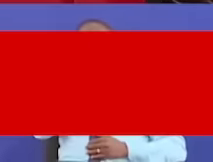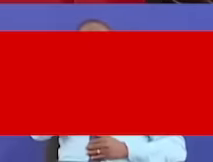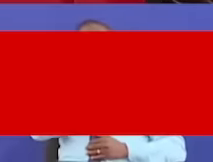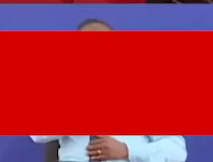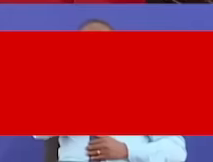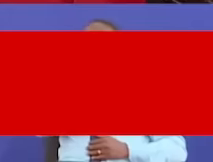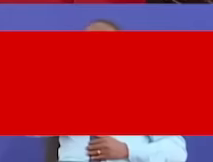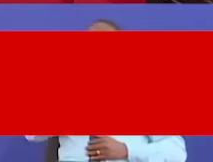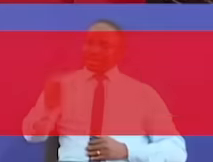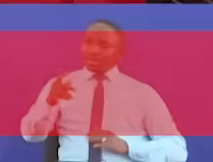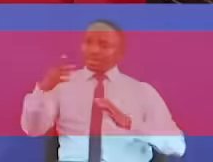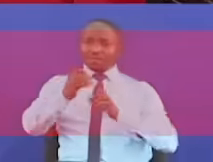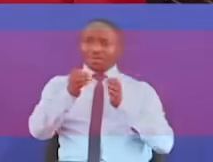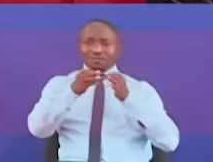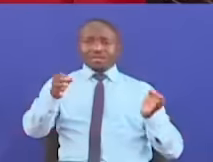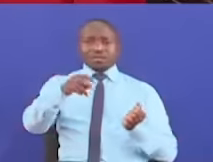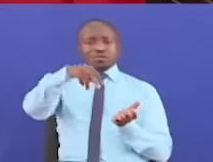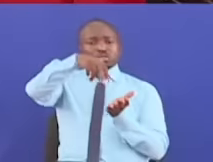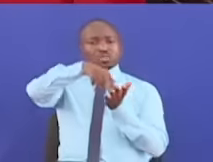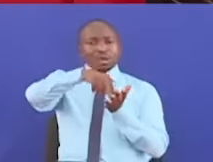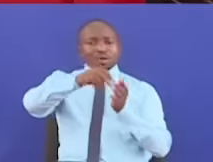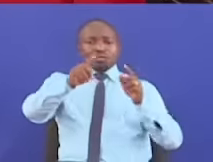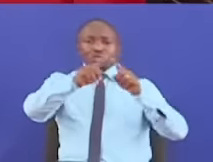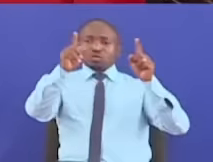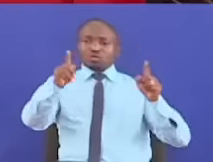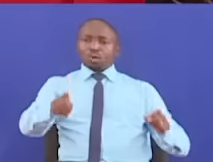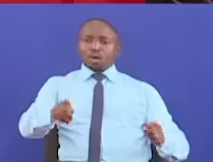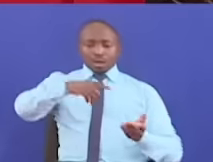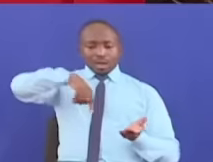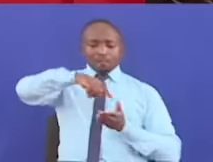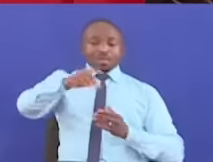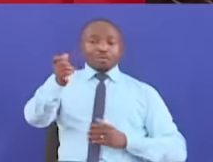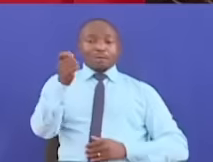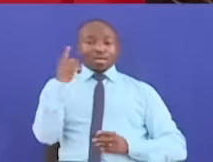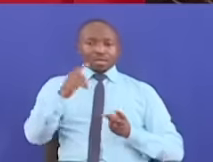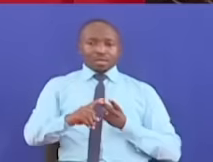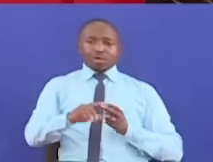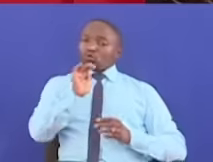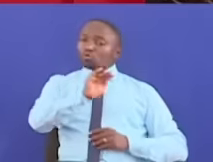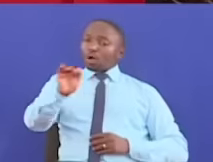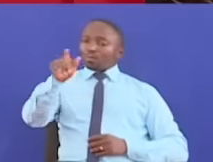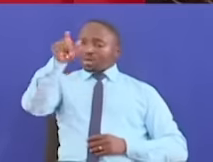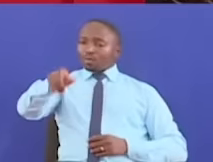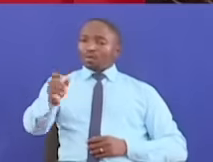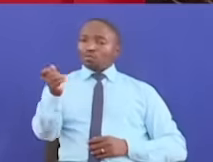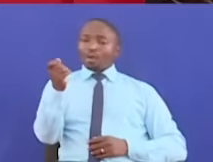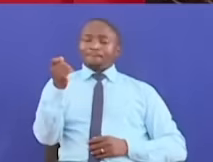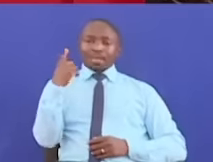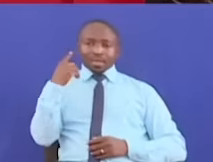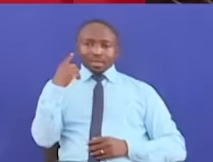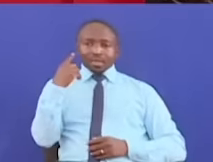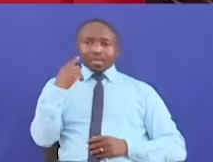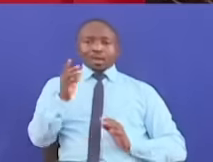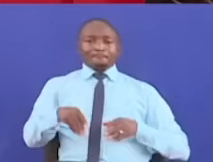Kama ning Pata nafas Ya kusama kwenye juka la mji wa m kuwa Mia watu wa mbeya kW maa